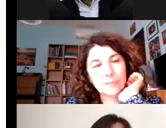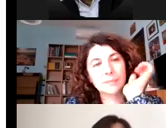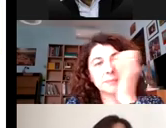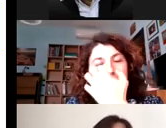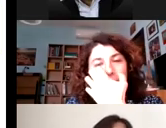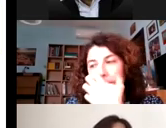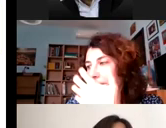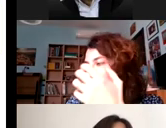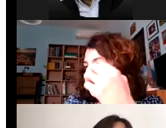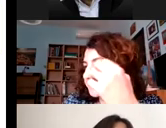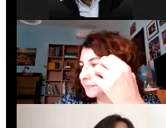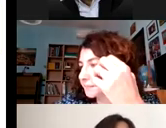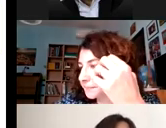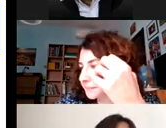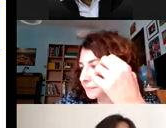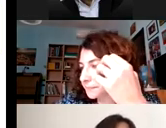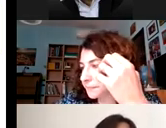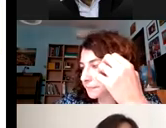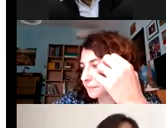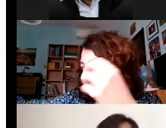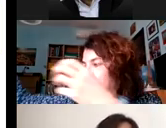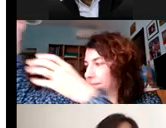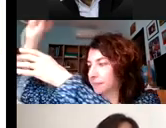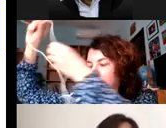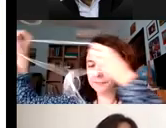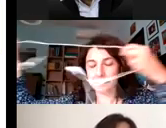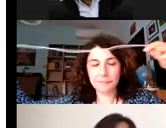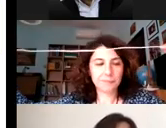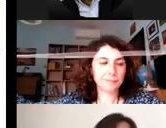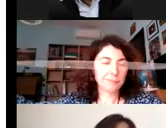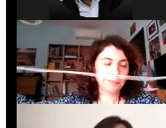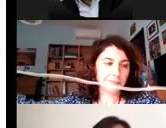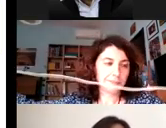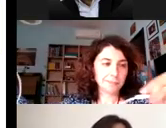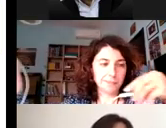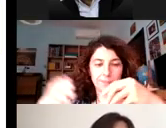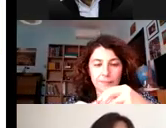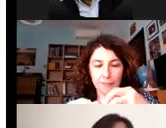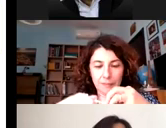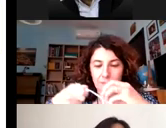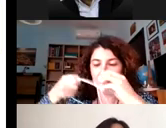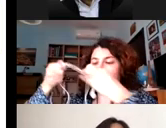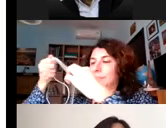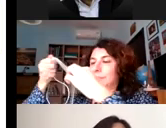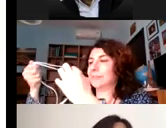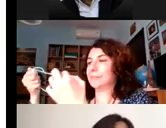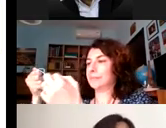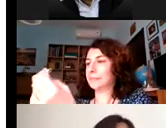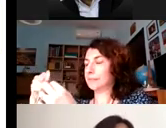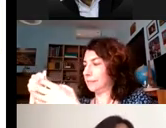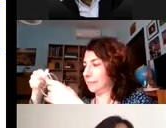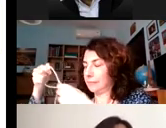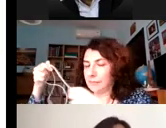cornice a questo contesto i giovani sempre più esposti a notizie false o forbianti sul covid diciannove e che